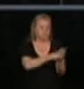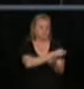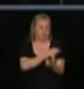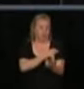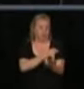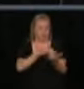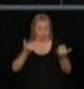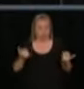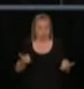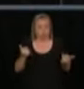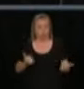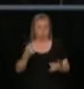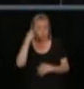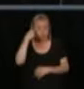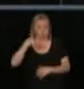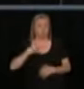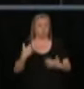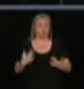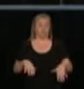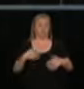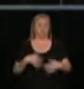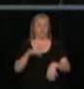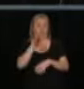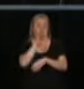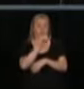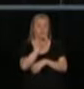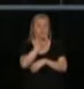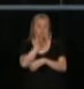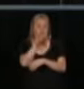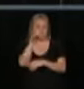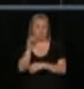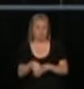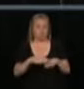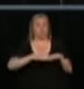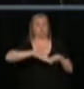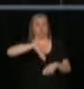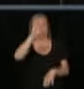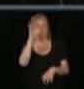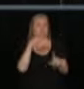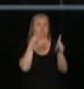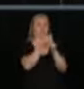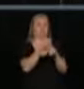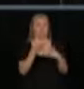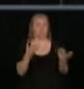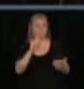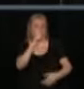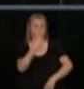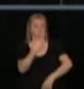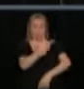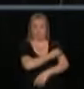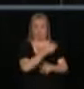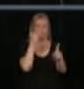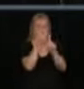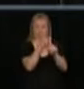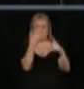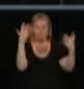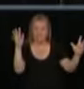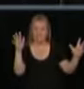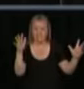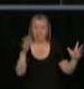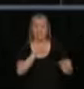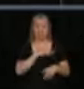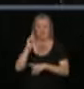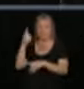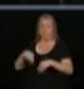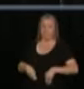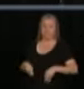de 80 et 85 %, non seulement pour la première dose qu'on a déjà atteint, mais comme l'a dit le premier ministre, il faut aller chercher le 80 %